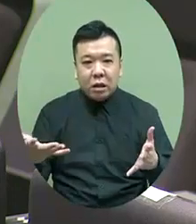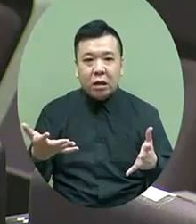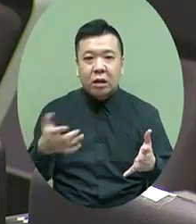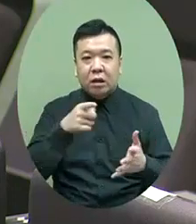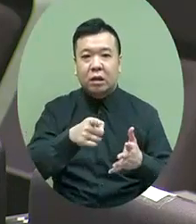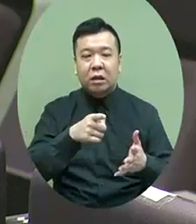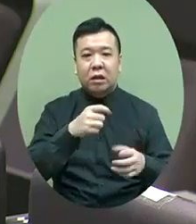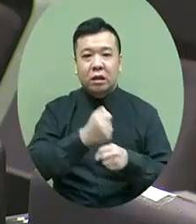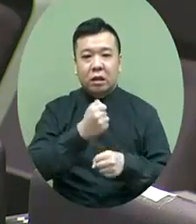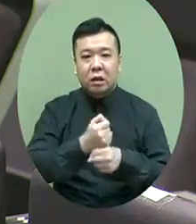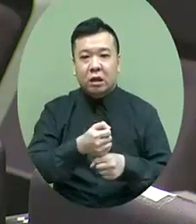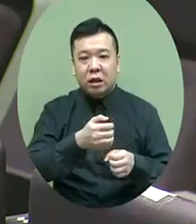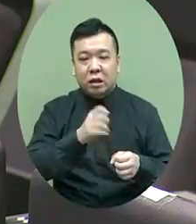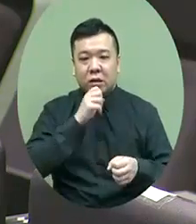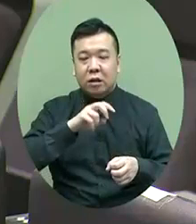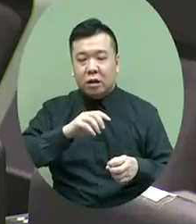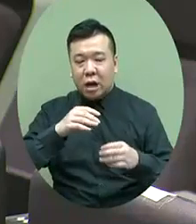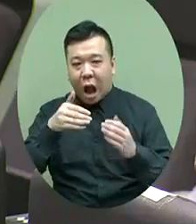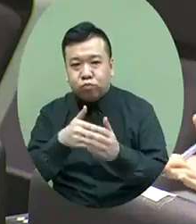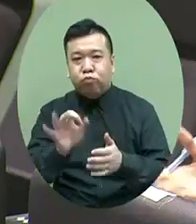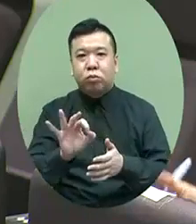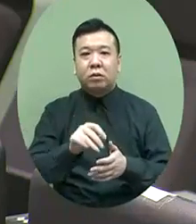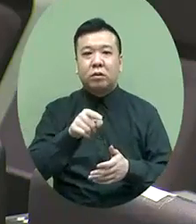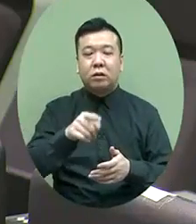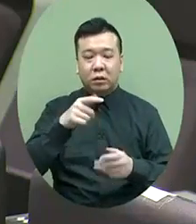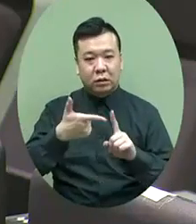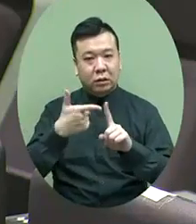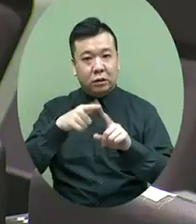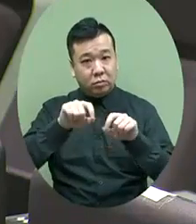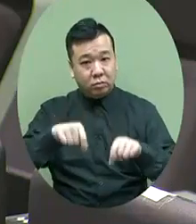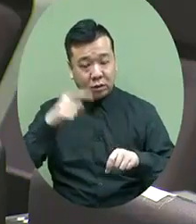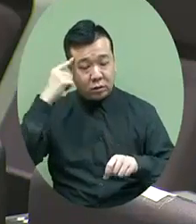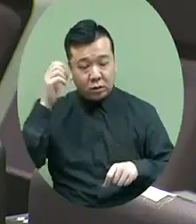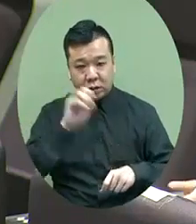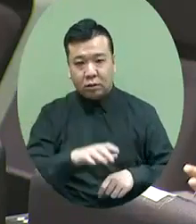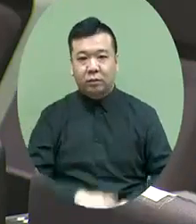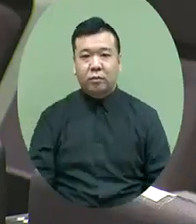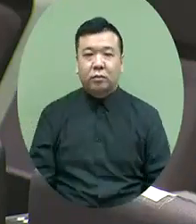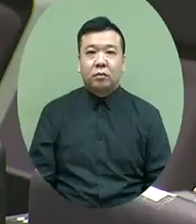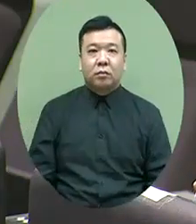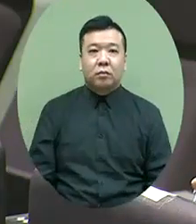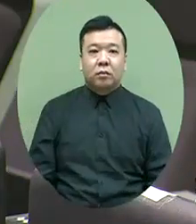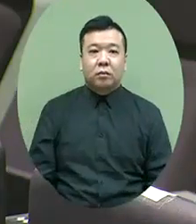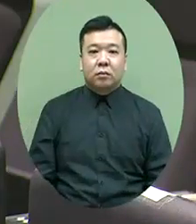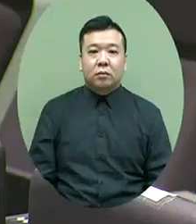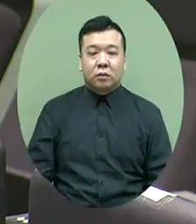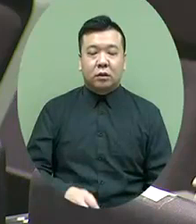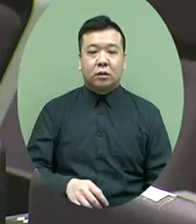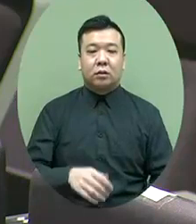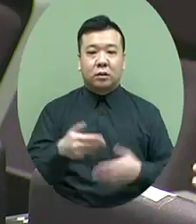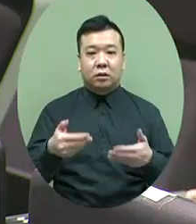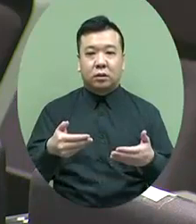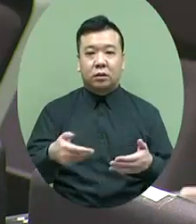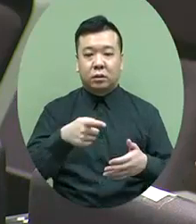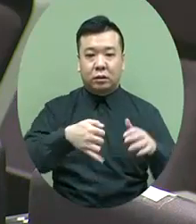到即係過渡翻理順翻立法會工作，確保唔受到影響咁樣樣咧？第二個問題就係想問即係。都想問